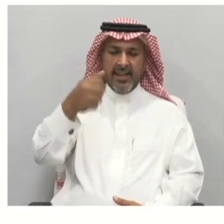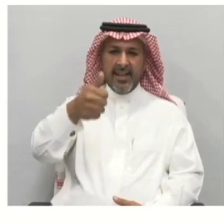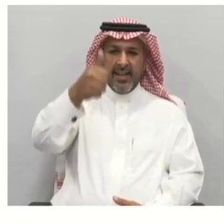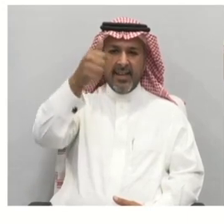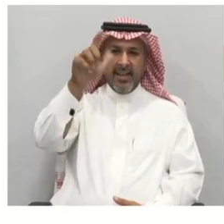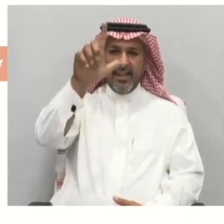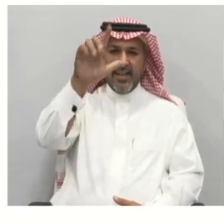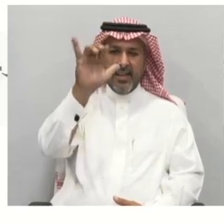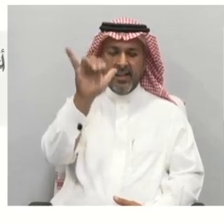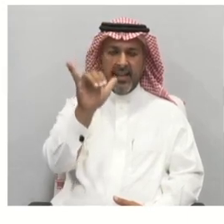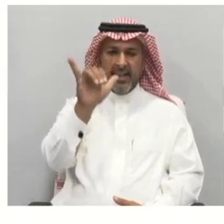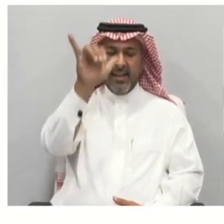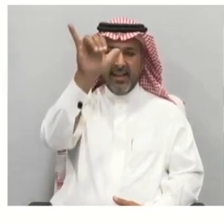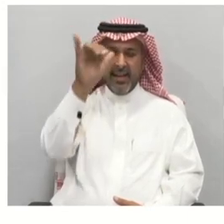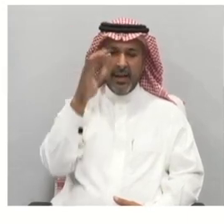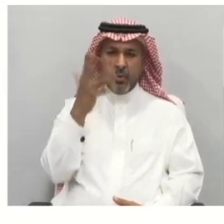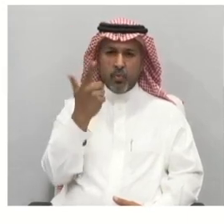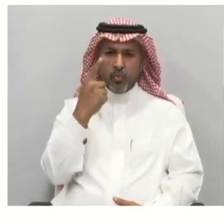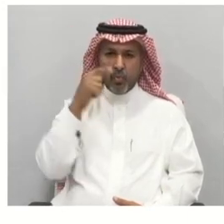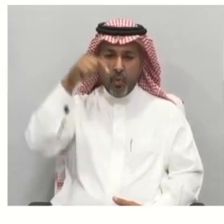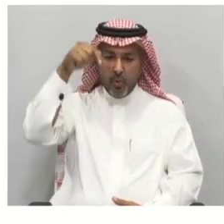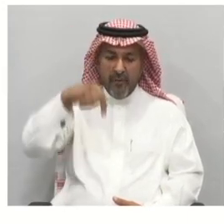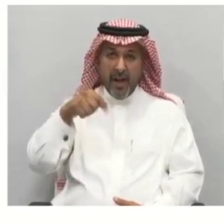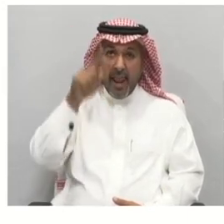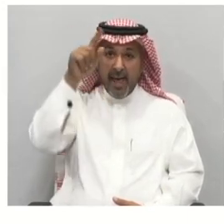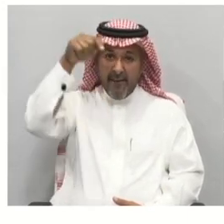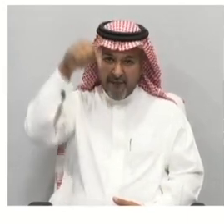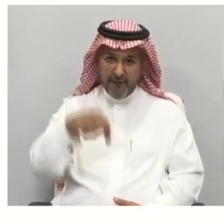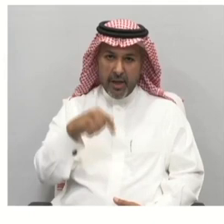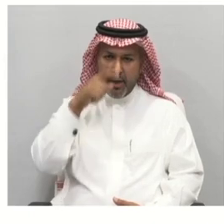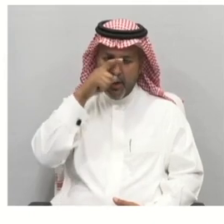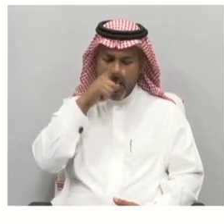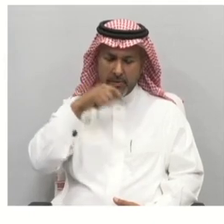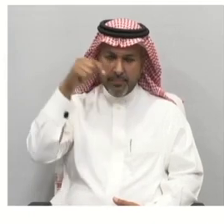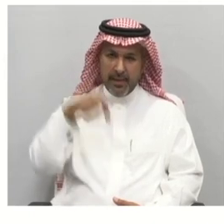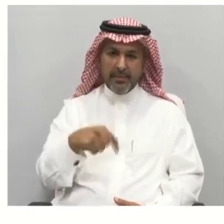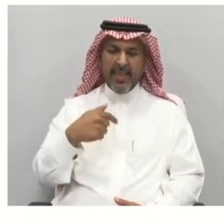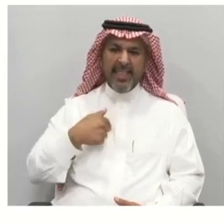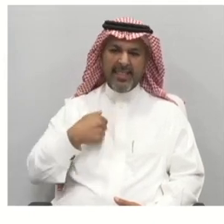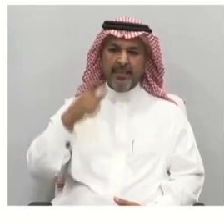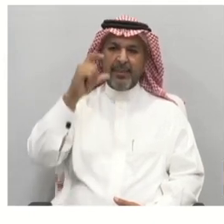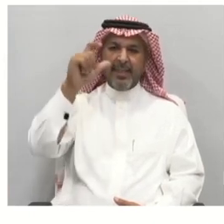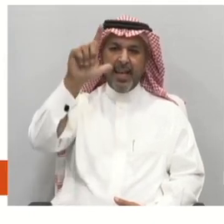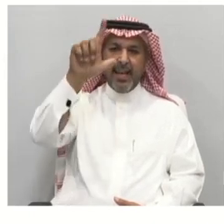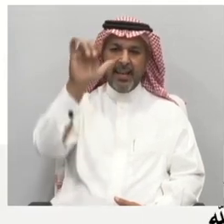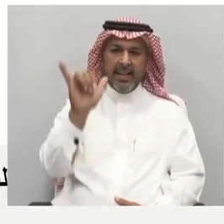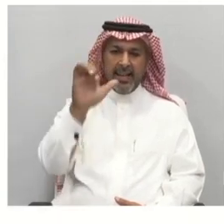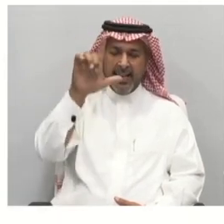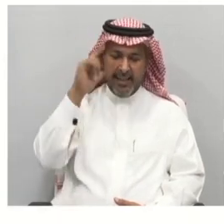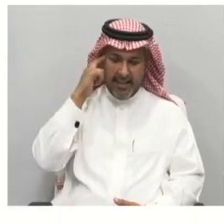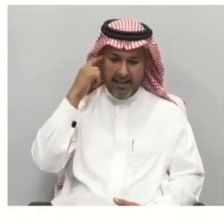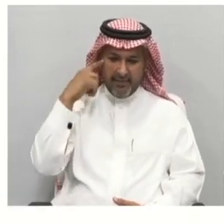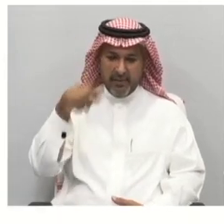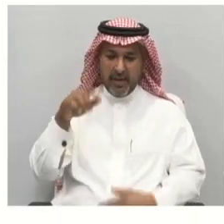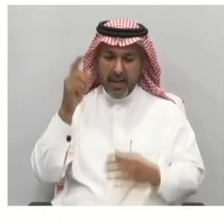وتعالى وثانيا ان يستدل الطالب على ان الاقرار بوجود الله امر فطري وثالثا